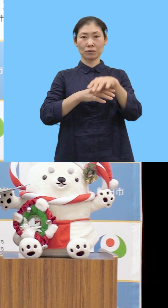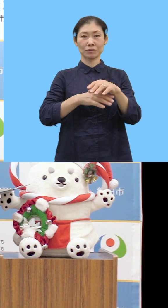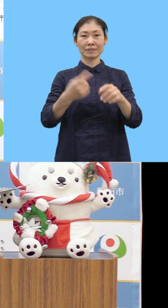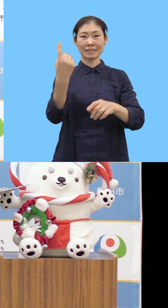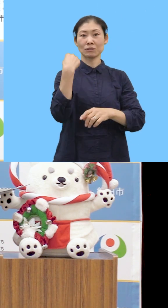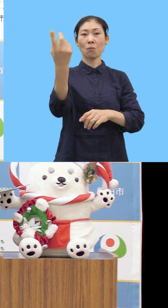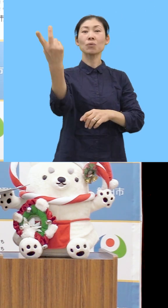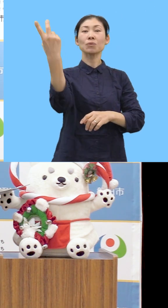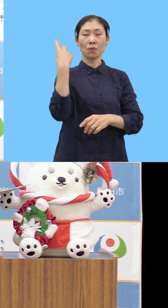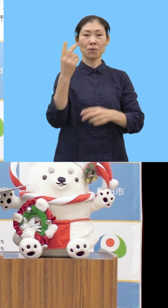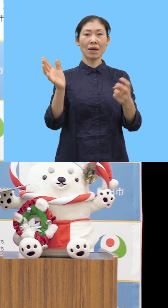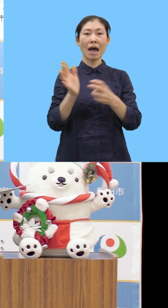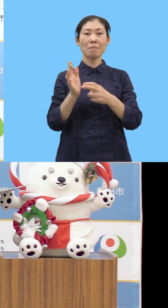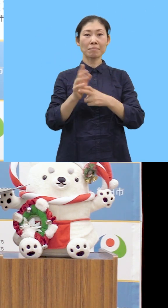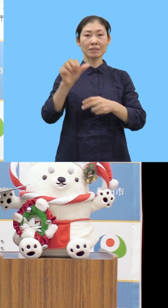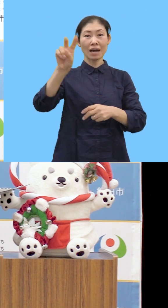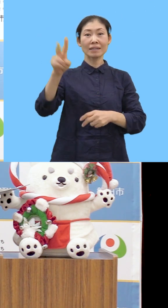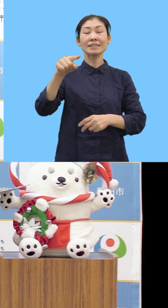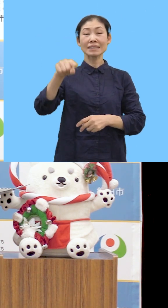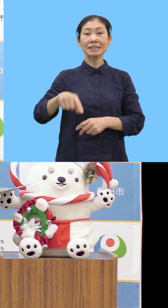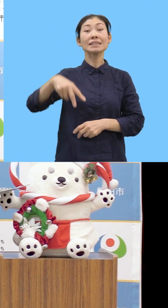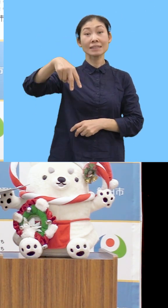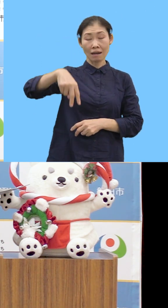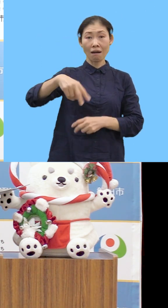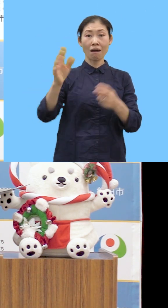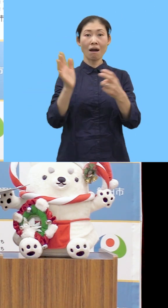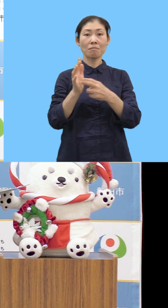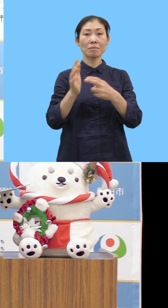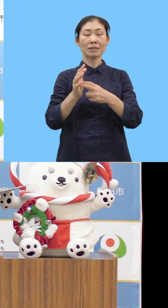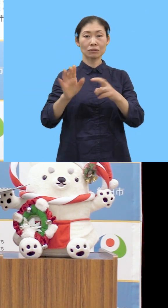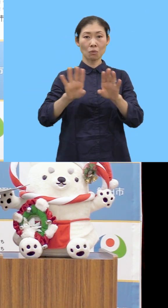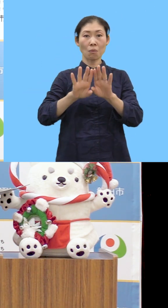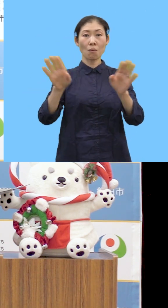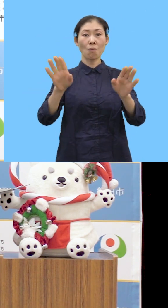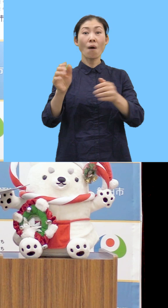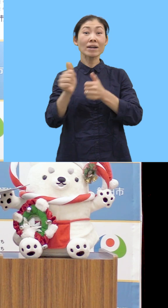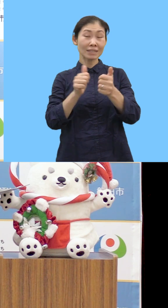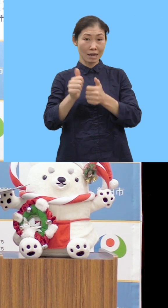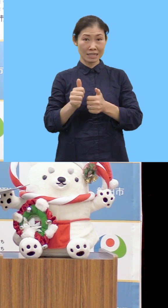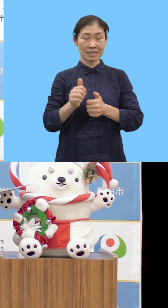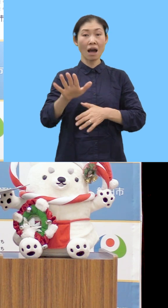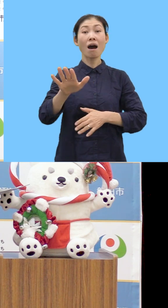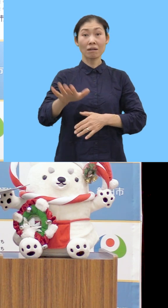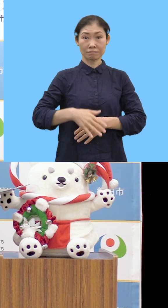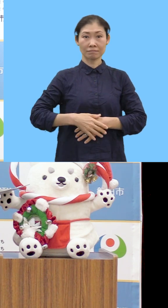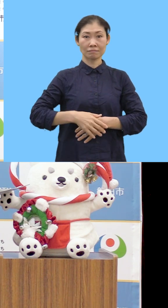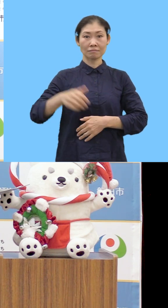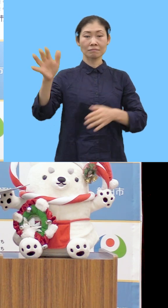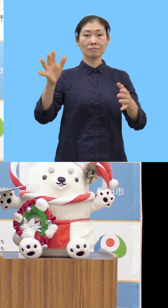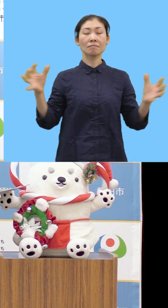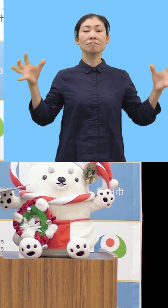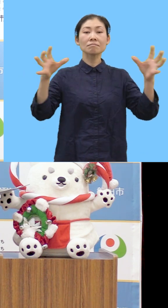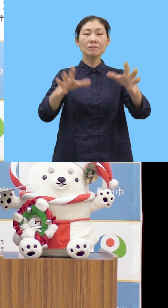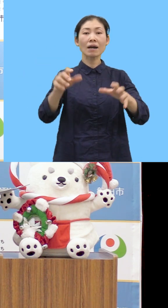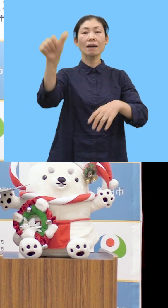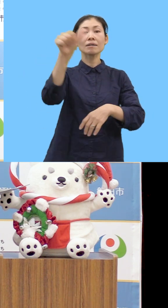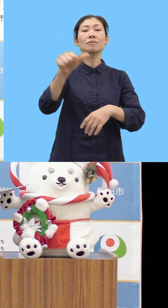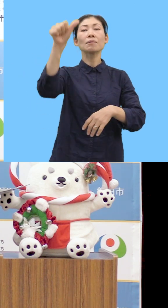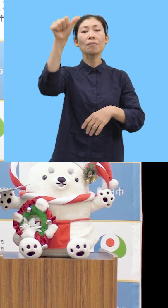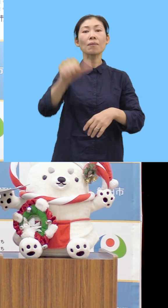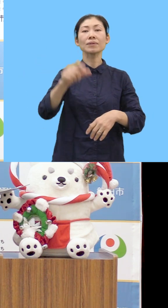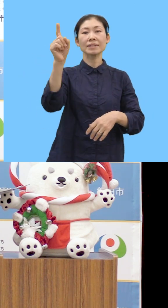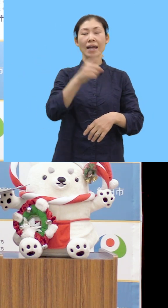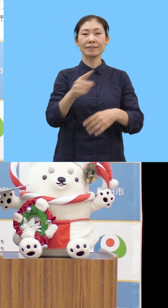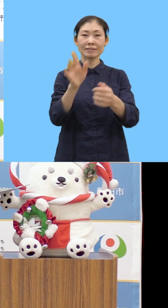で、浜松での開幕戦というか、やっていただきまして、5000名弱の方々がブースターが集まって